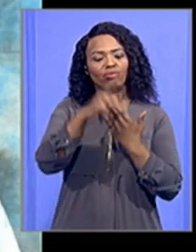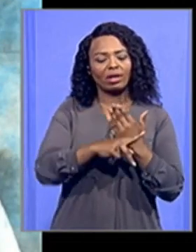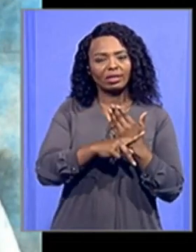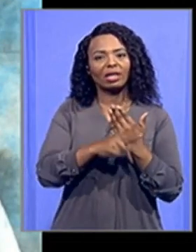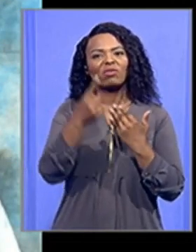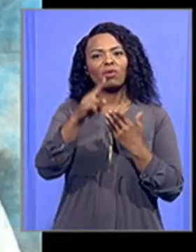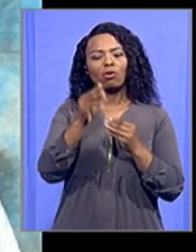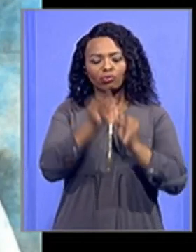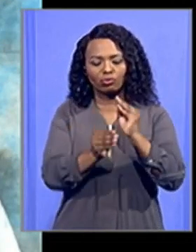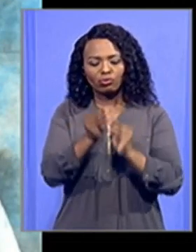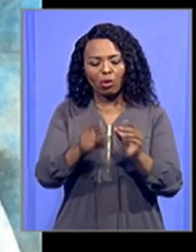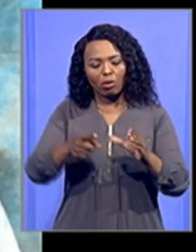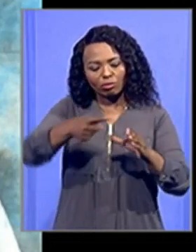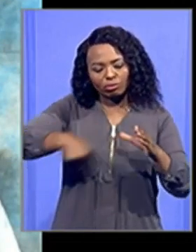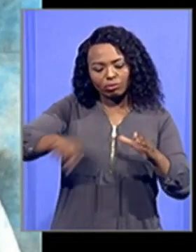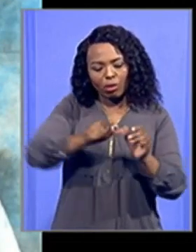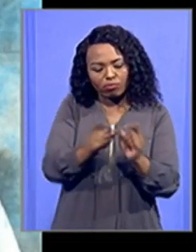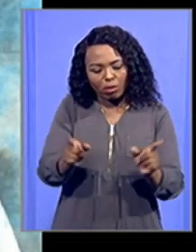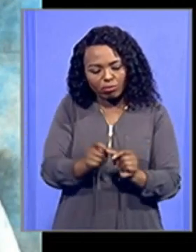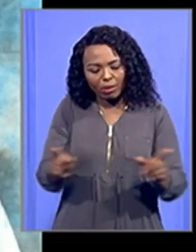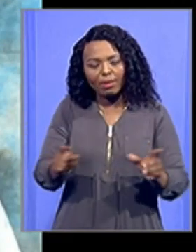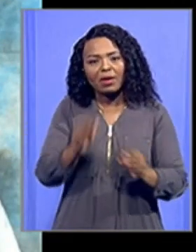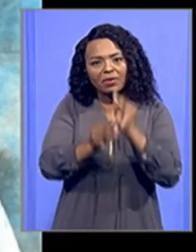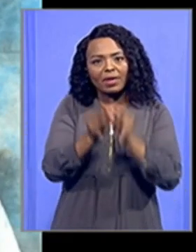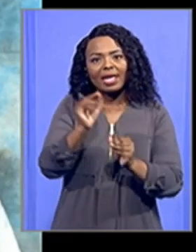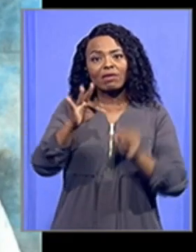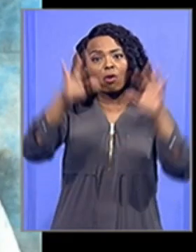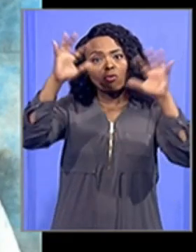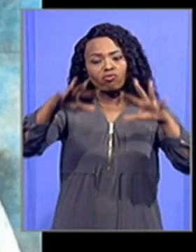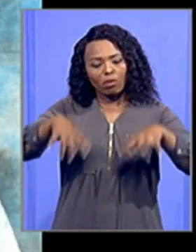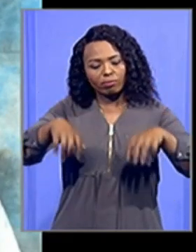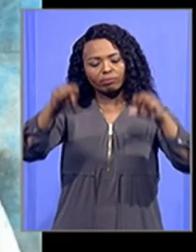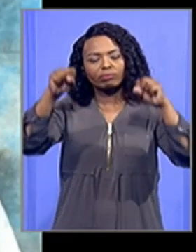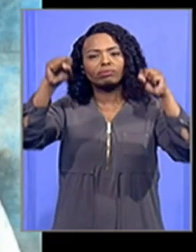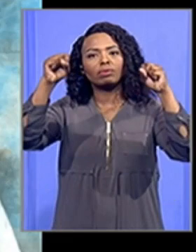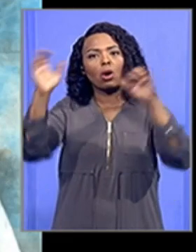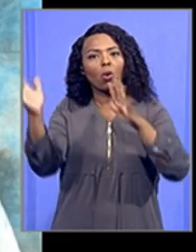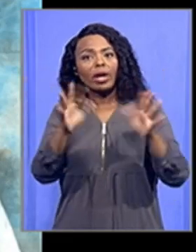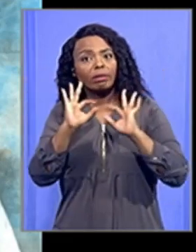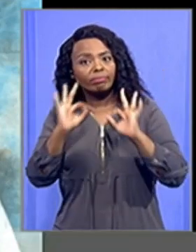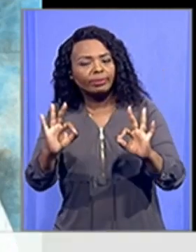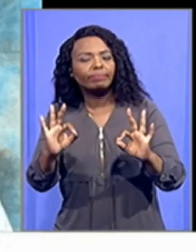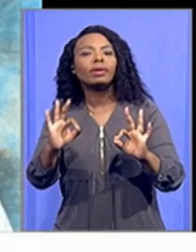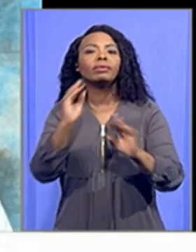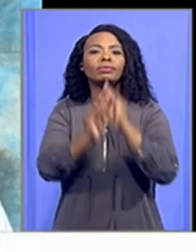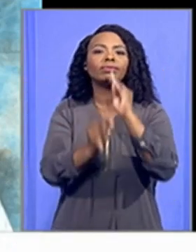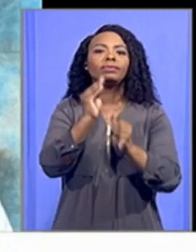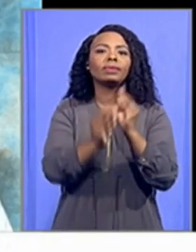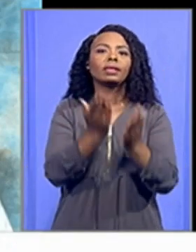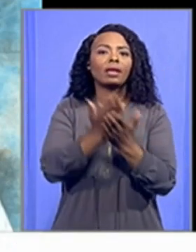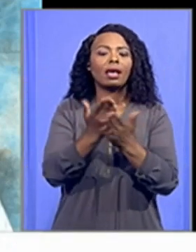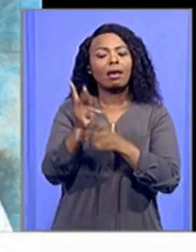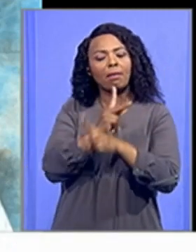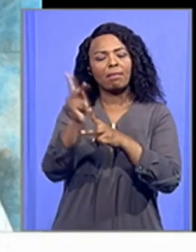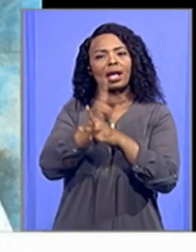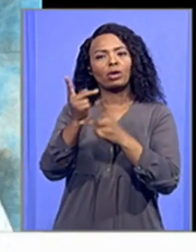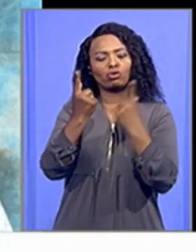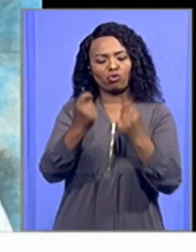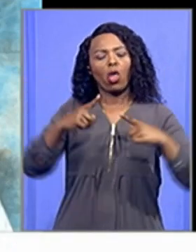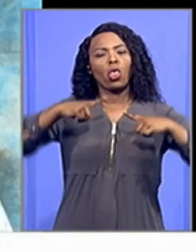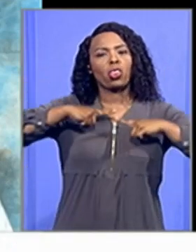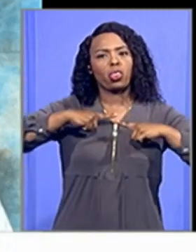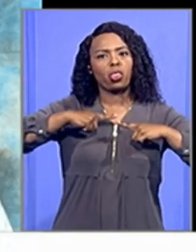go tla re maemo a bosa e kete a re nene go se nene mme bjaanong lefapha le na le plan ya gore ba